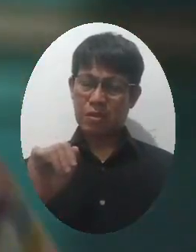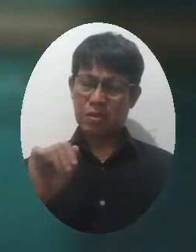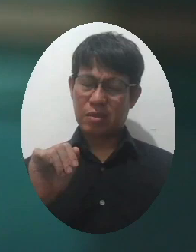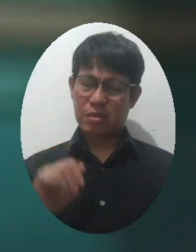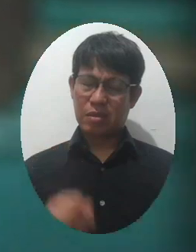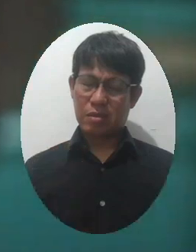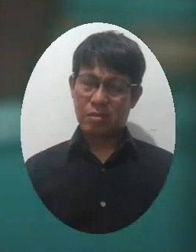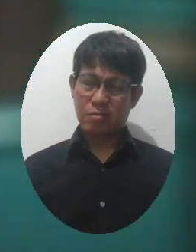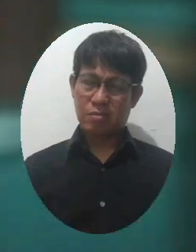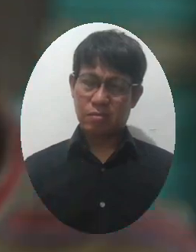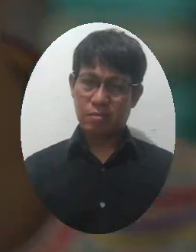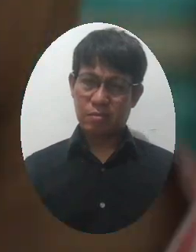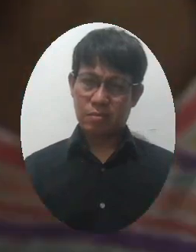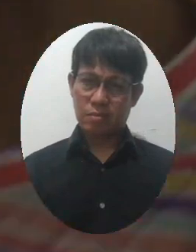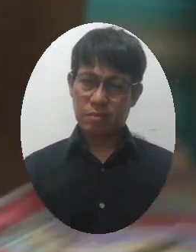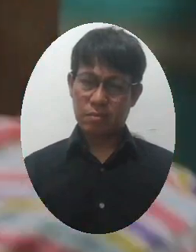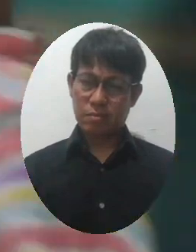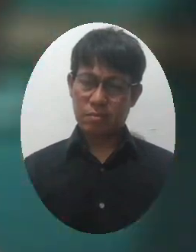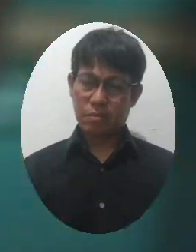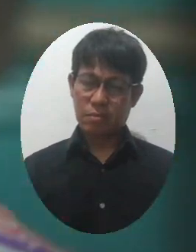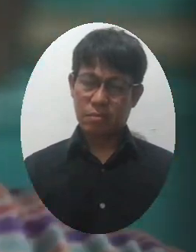Zariah,